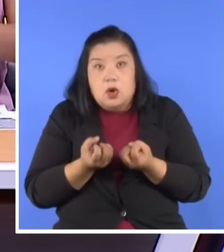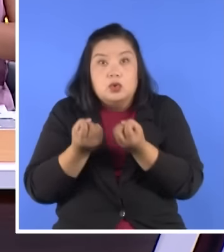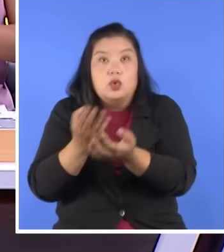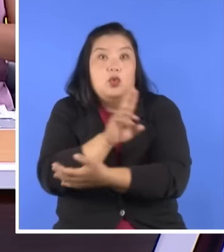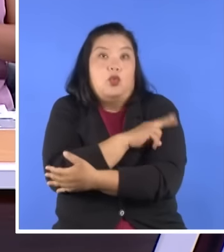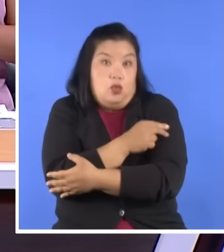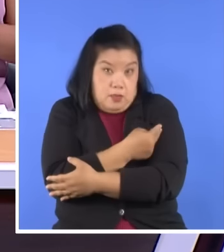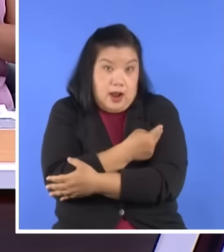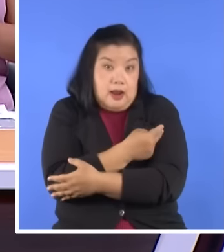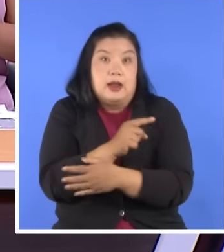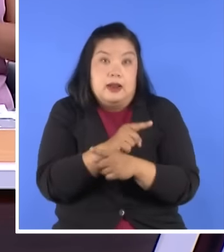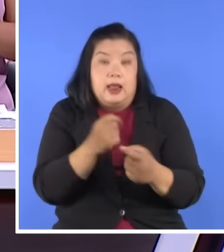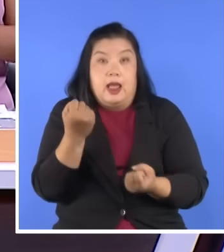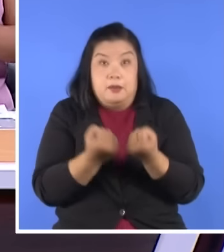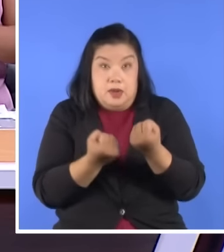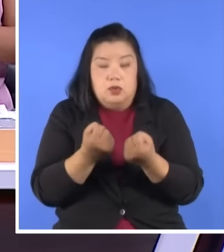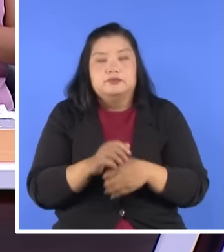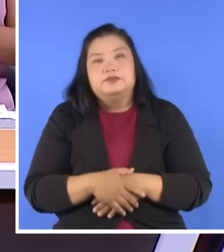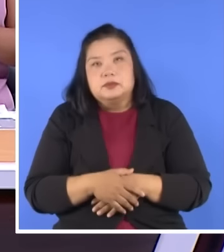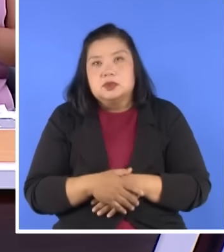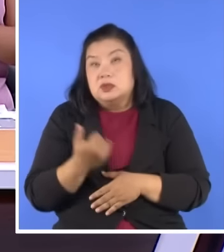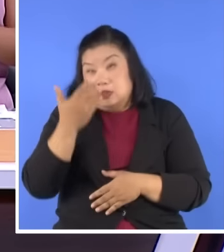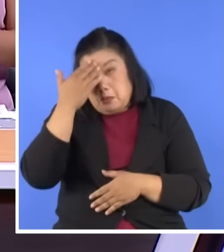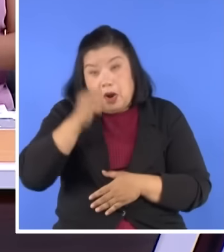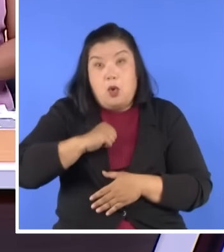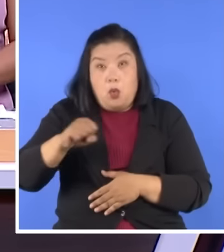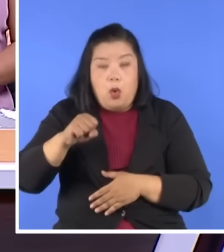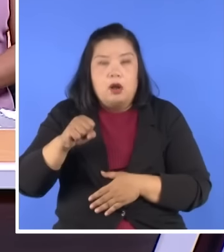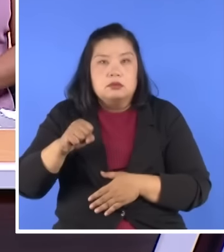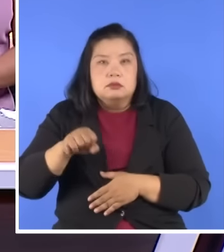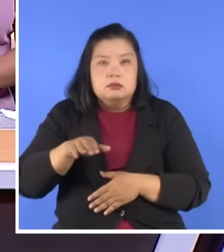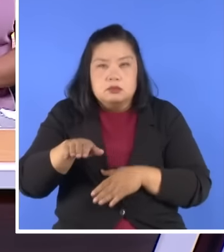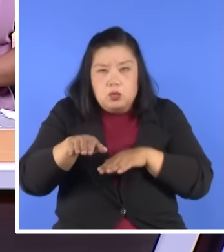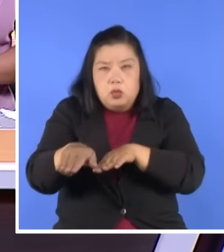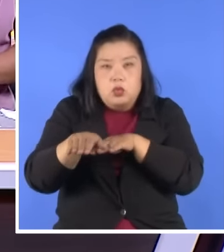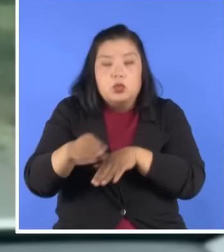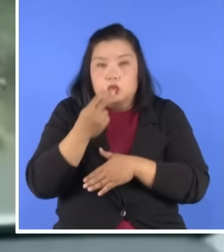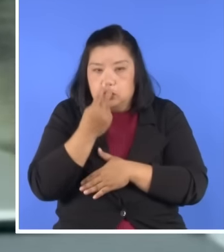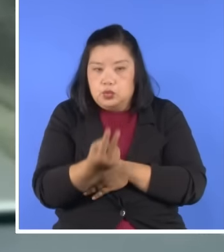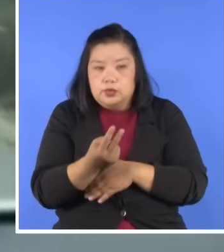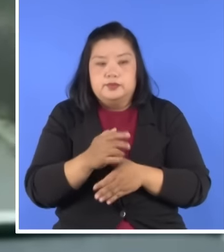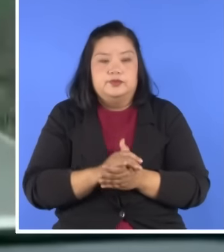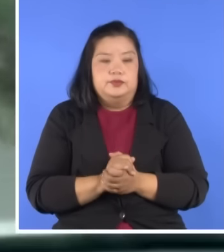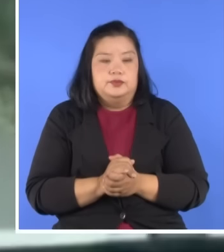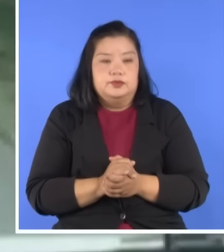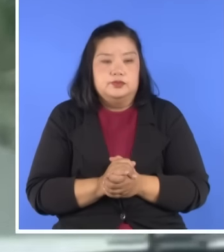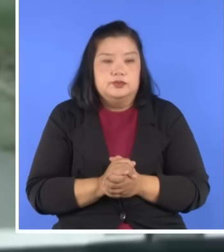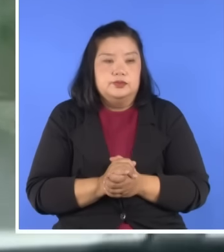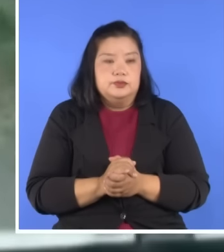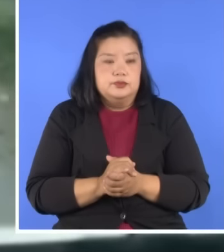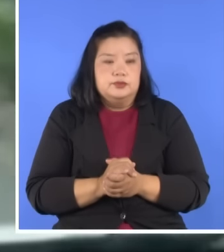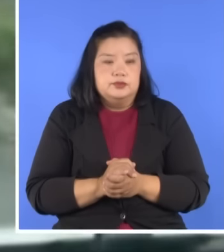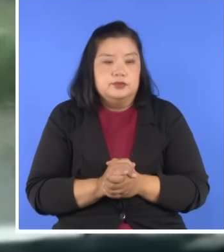รถบรรทุกพ่วงขับแช่ขวาไม่ยอมหลบให้สักทีมีภาพเหตุการณ์ค่ะหน้าช่วยชิซ้ายหน่อย